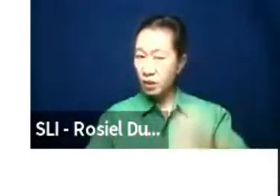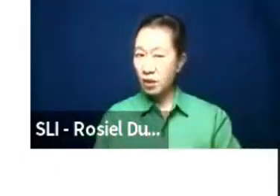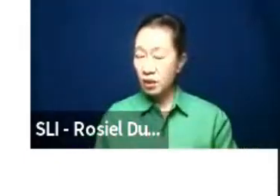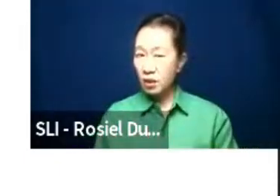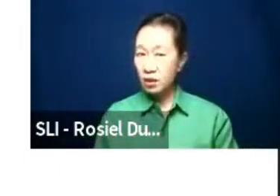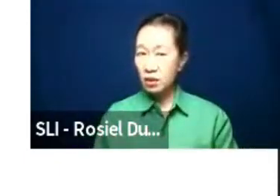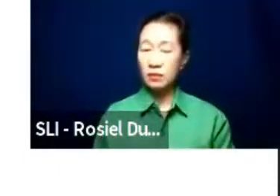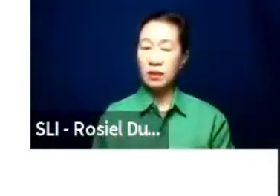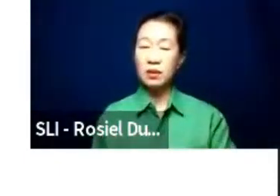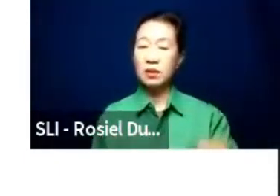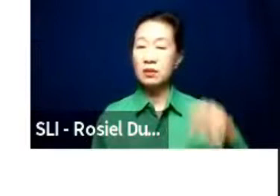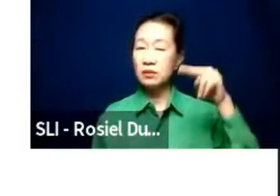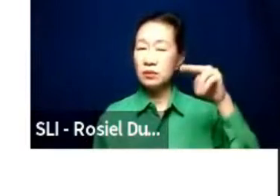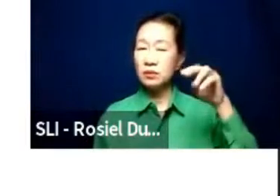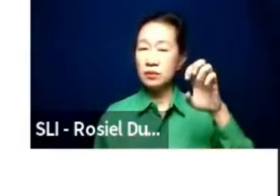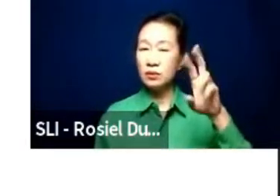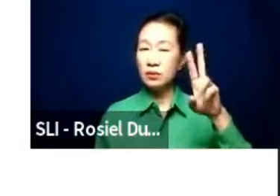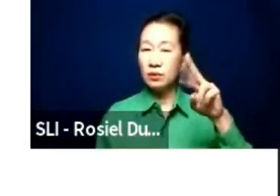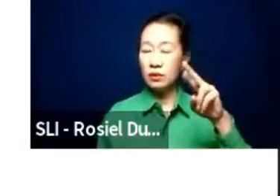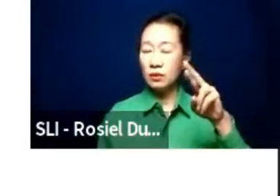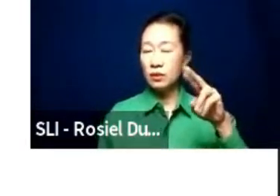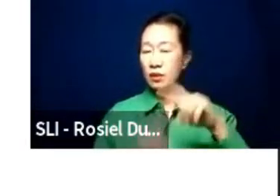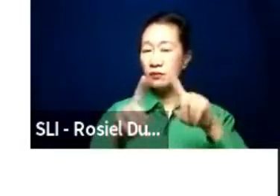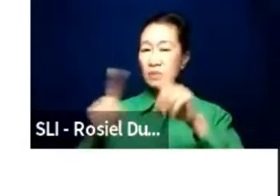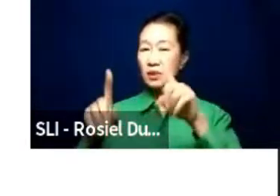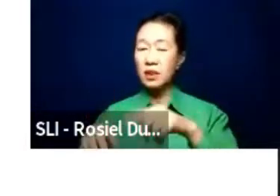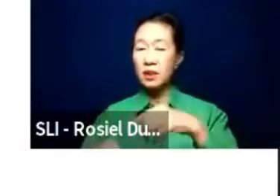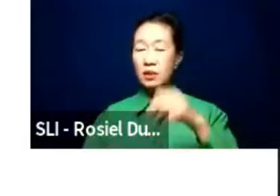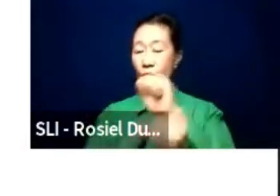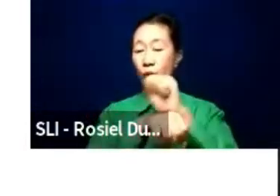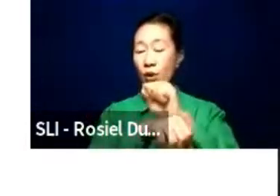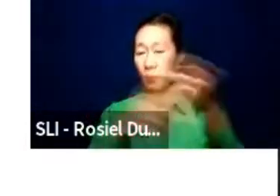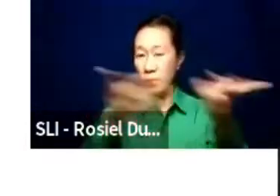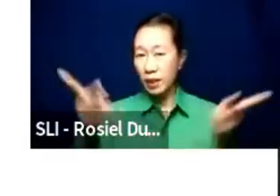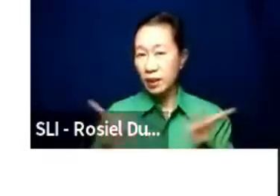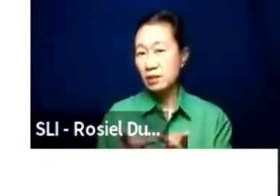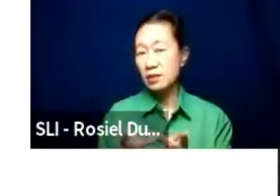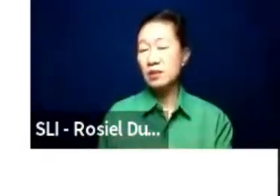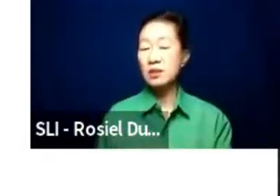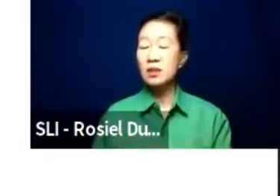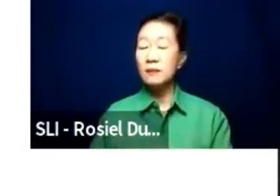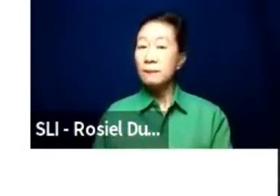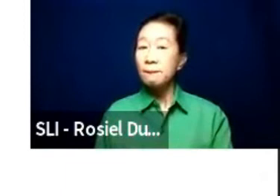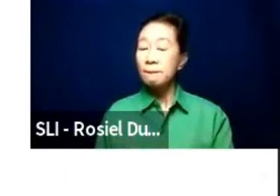for neurodiversity in workplaces and in schools. So